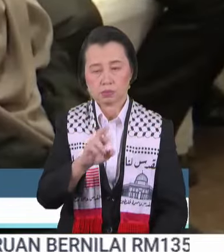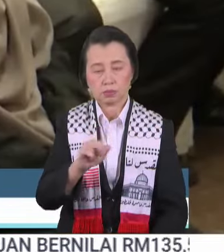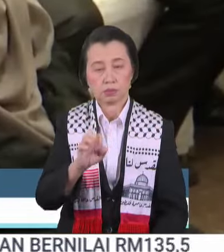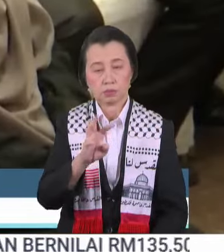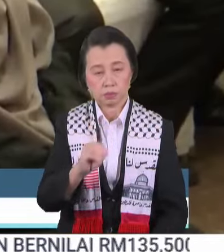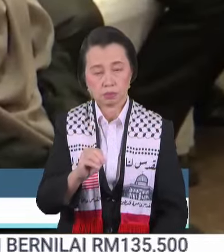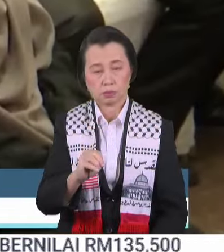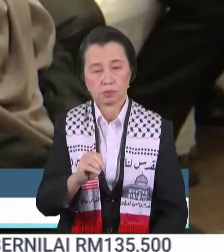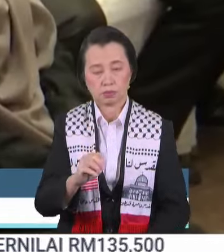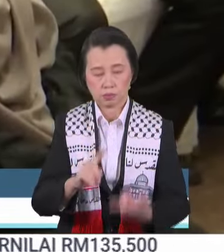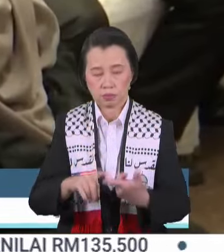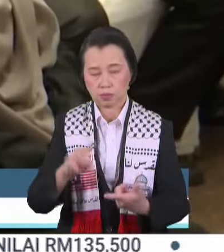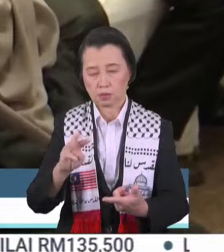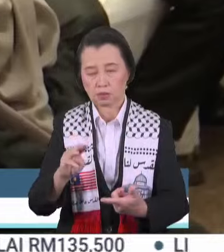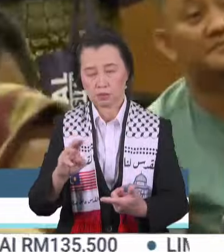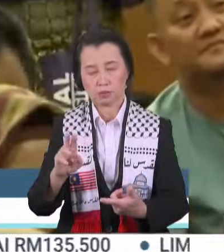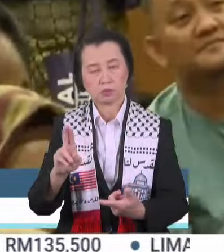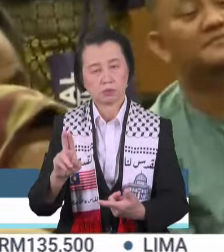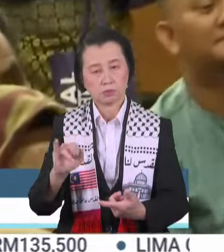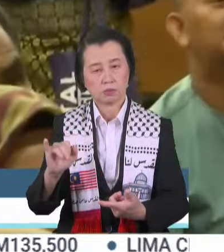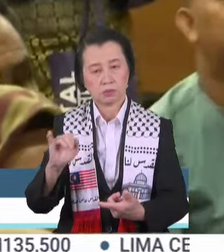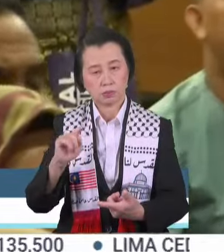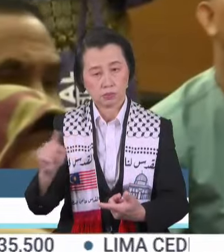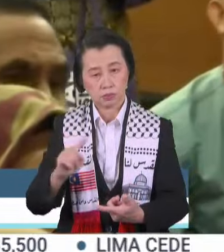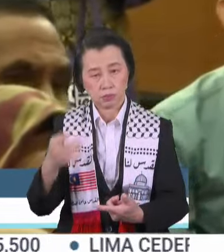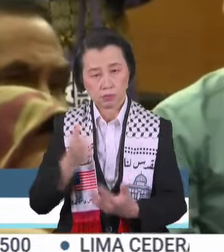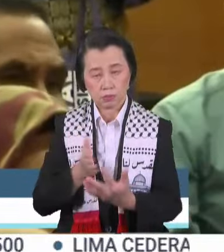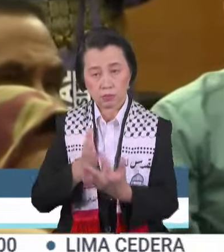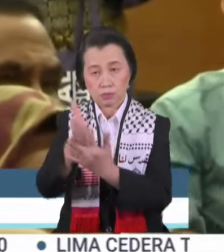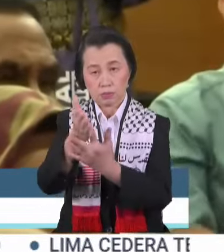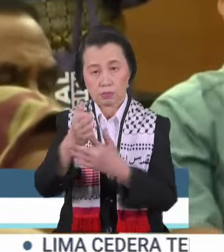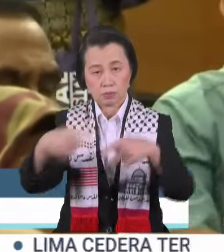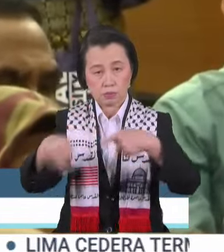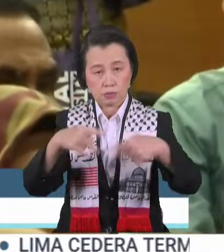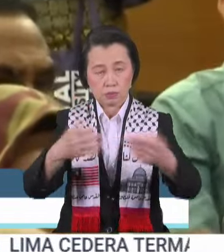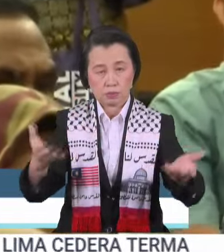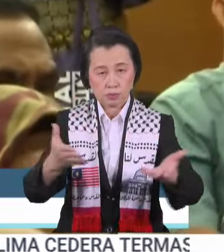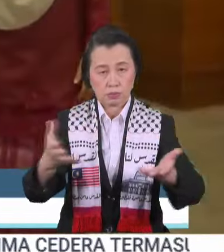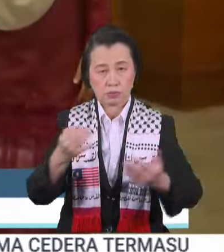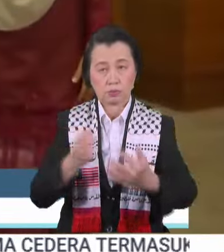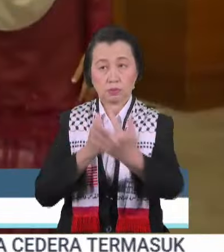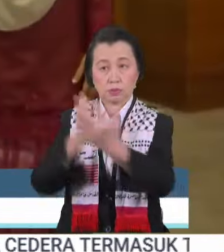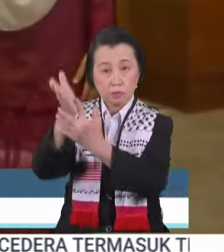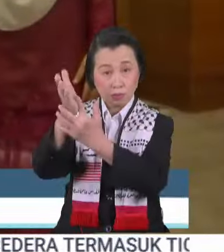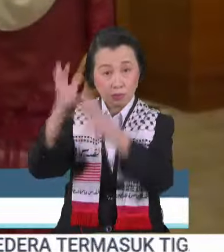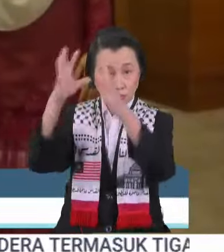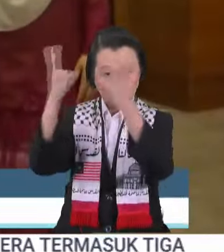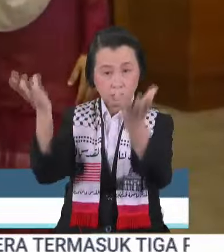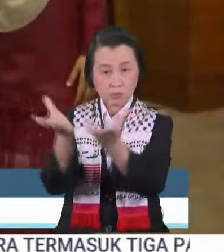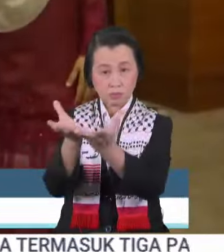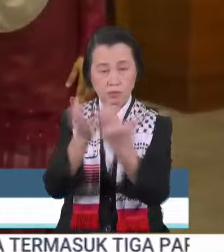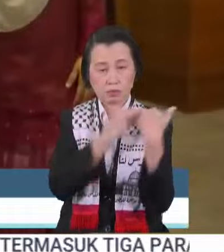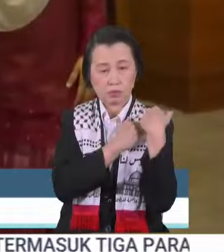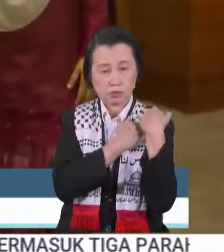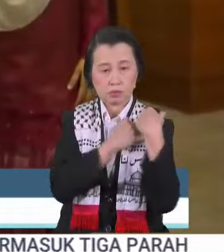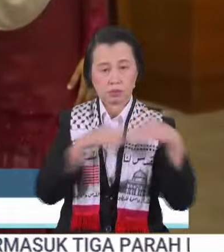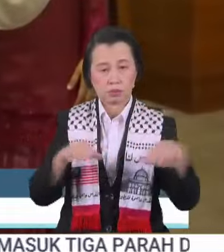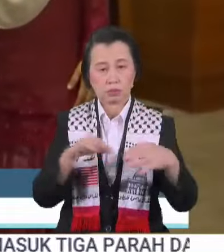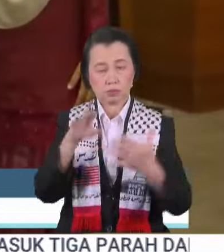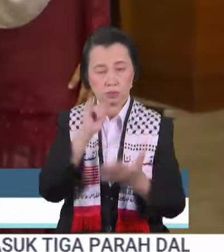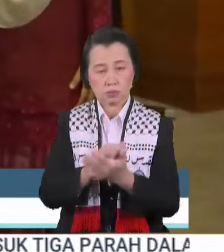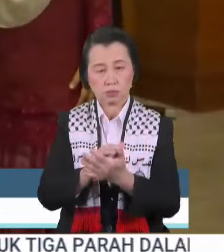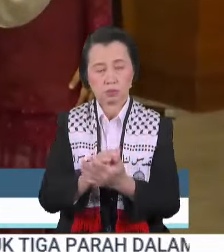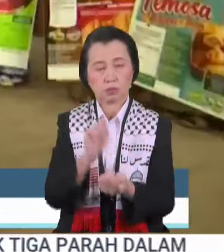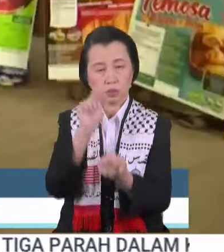itu dapat melonjakkan produk tempatan untuk menembusi pasaran tempatan dan global. Peranan besar yang dilaksanakan itu